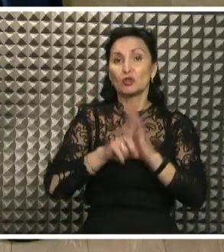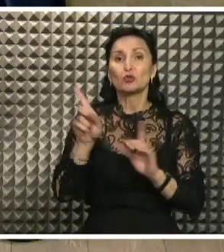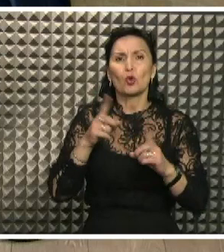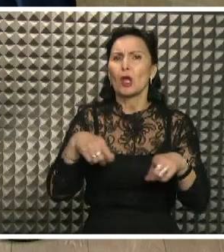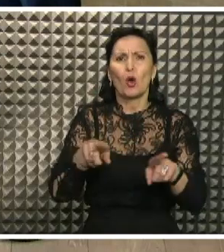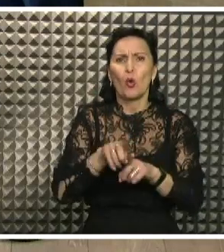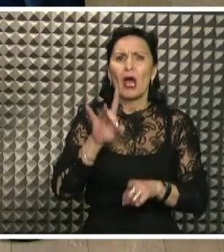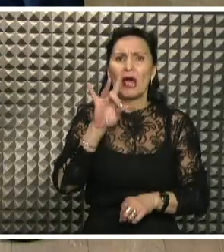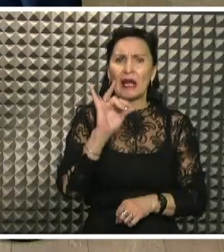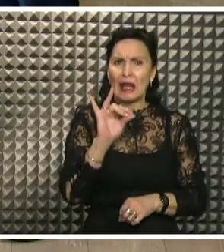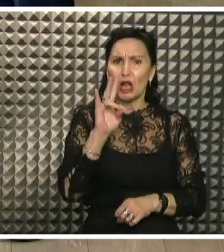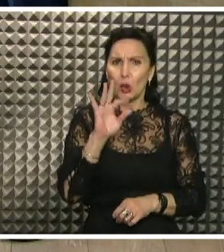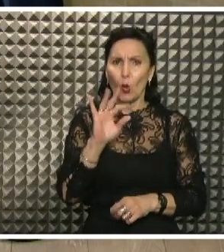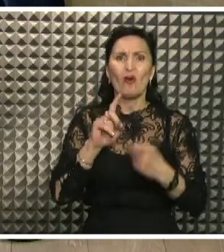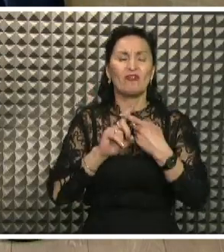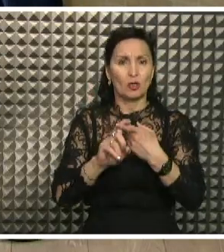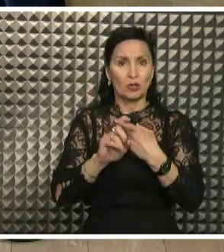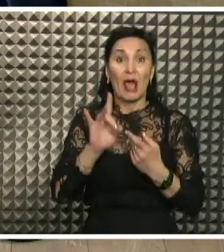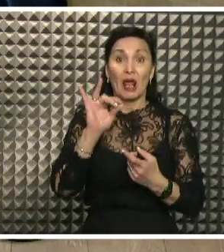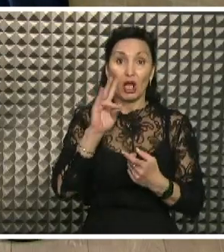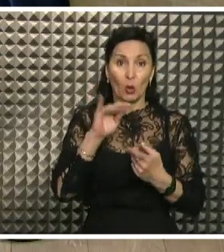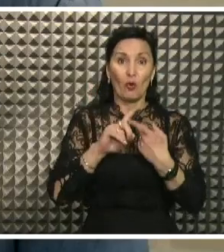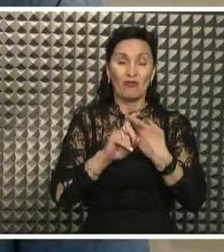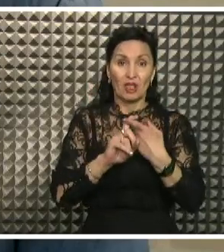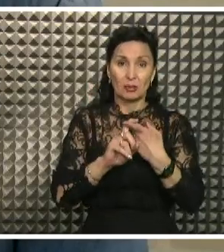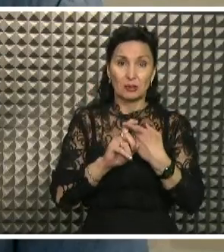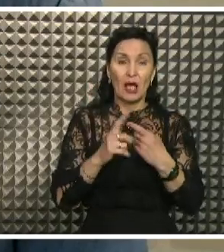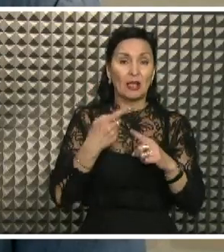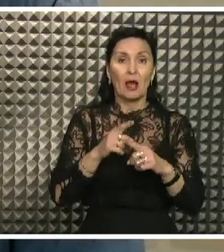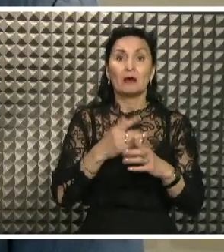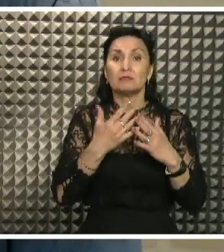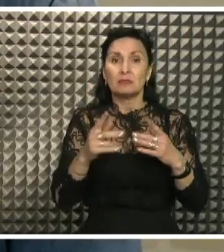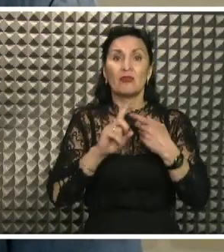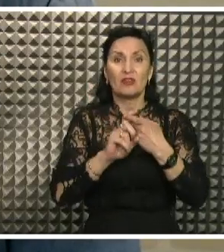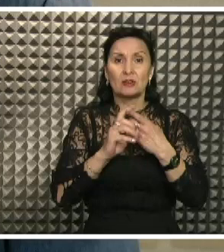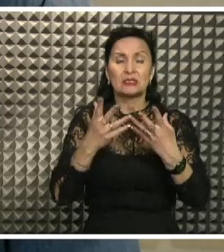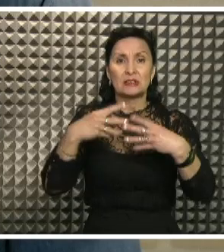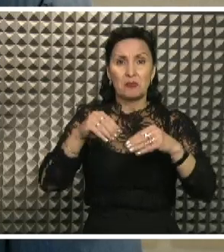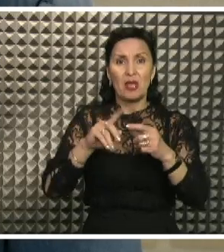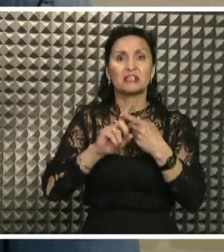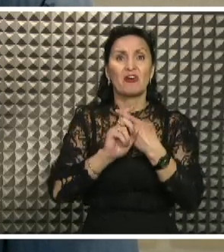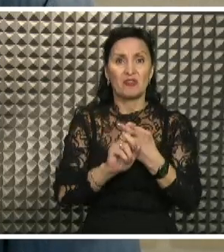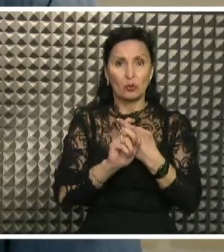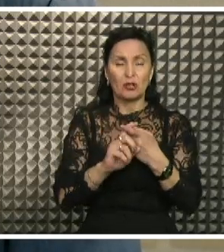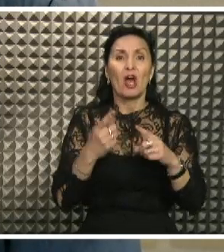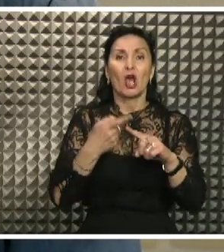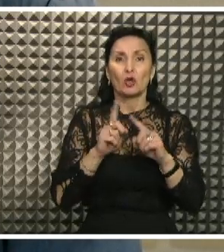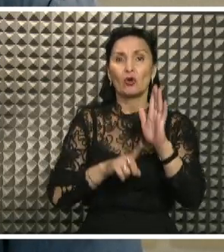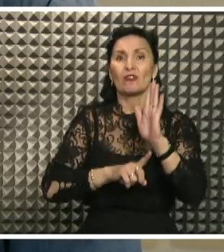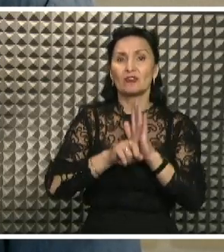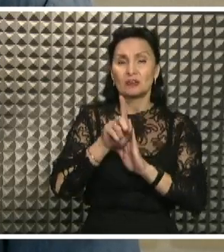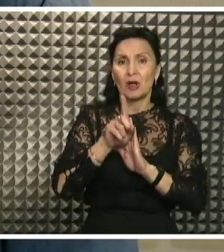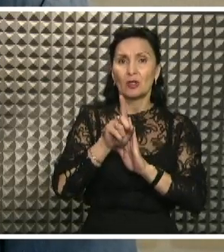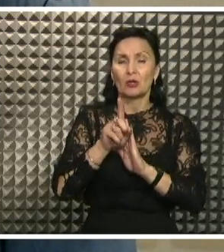такое риновирусы. Ну, риновирусы – это род вирусов семейства пикорновирусов, которые вызывают